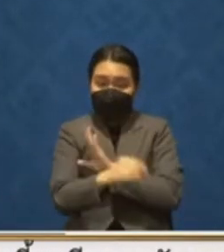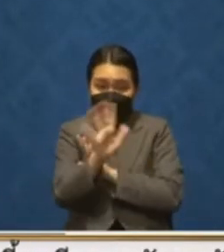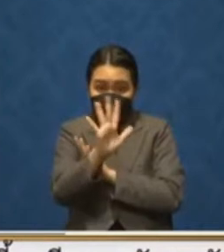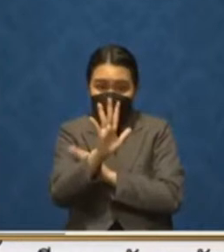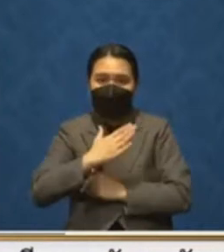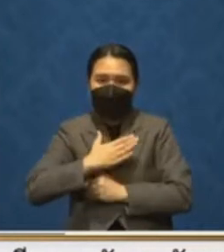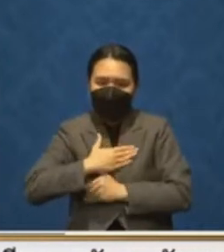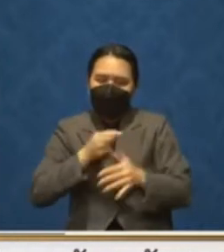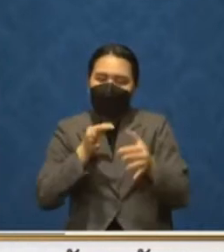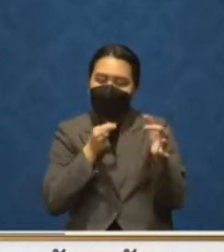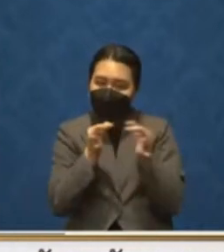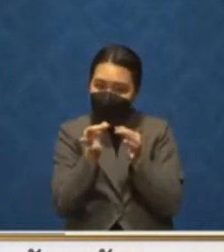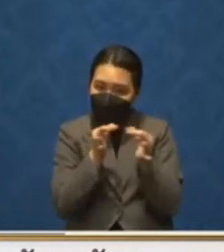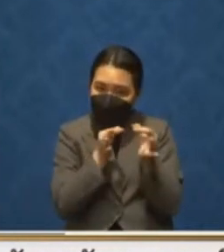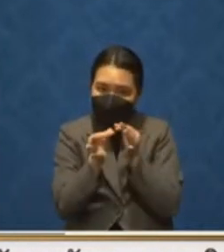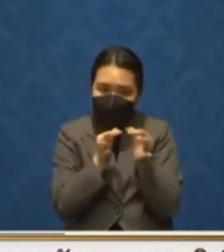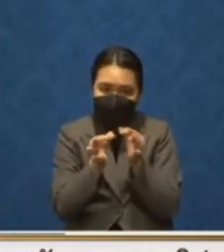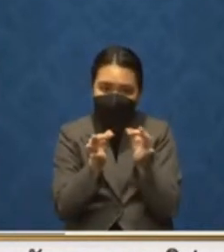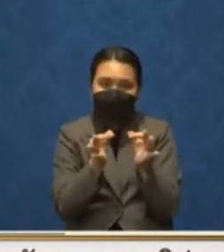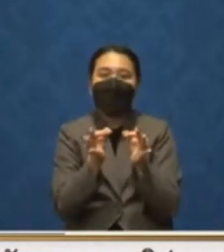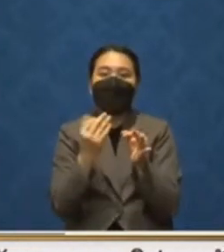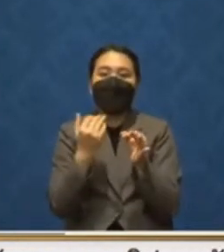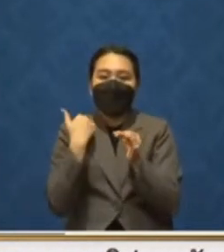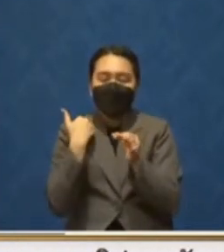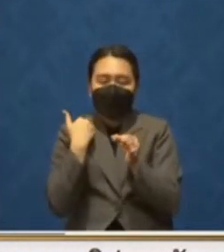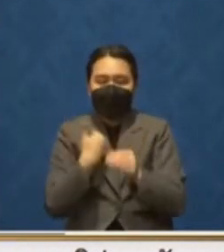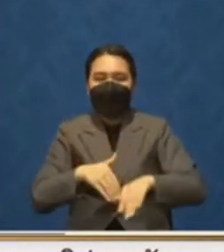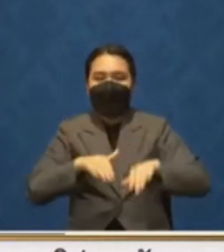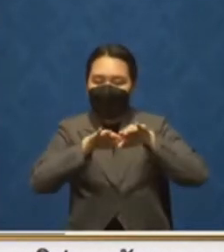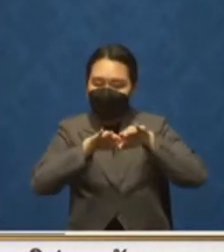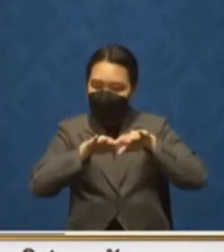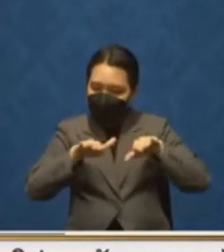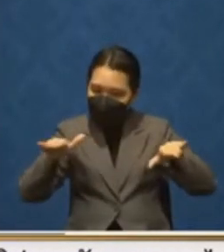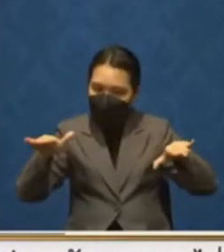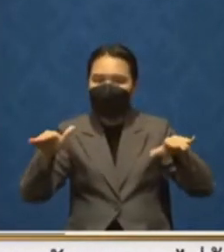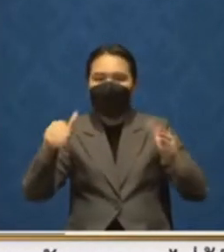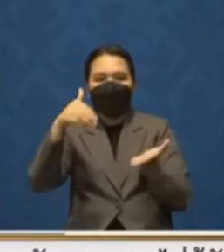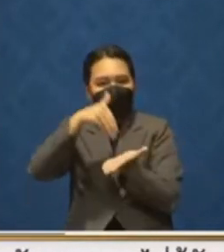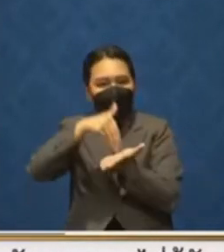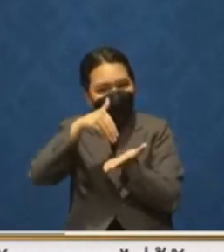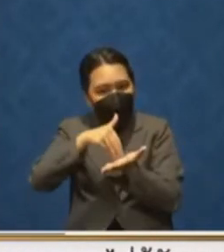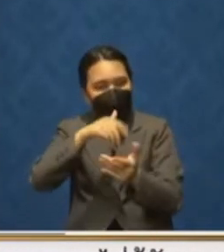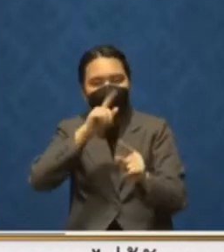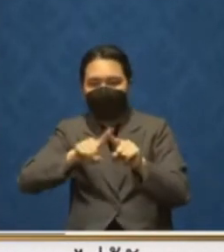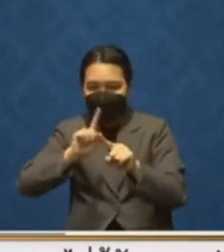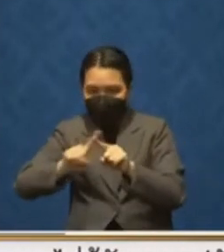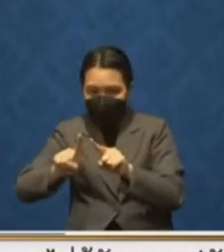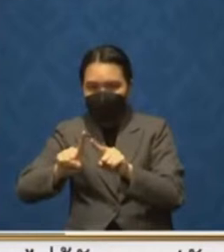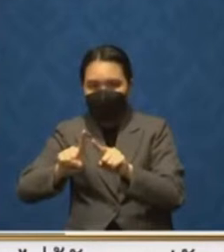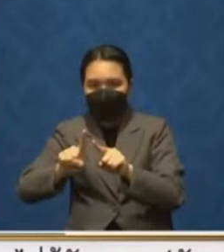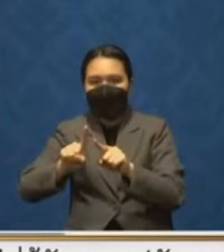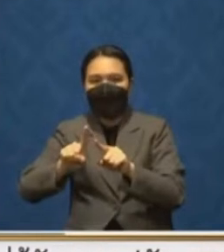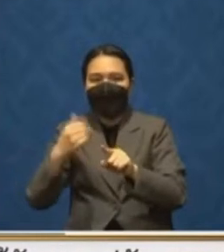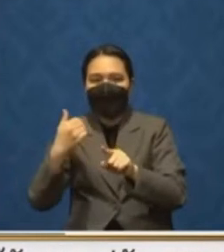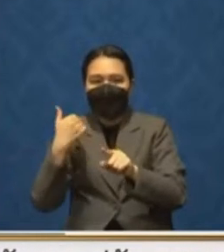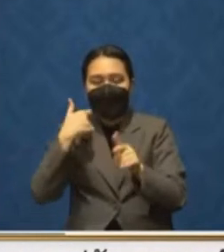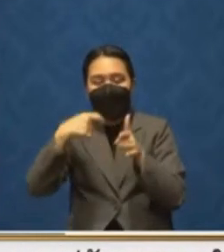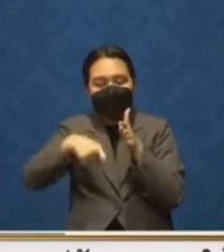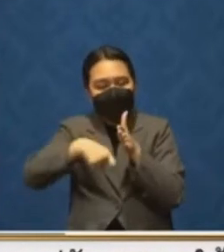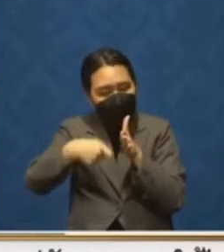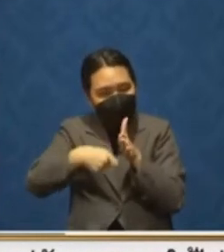ทุกอย่างทำด้วยหลักด้วยเกณฑ์ของการคำนวณนะครับมีที่ไปที่หมา